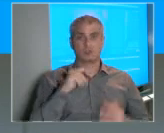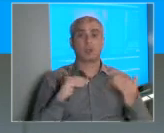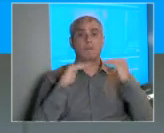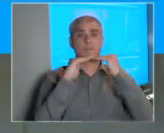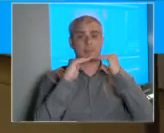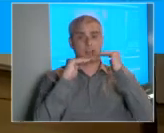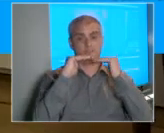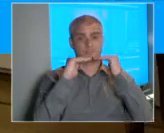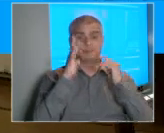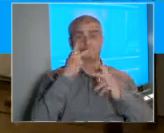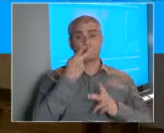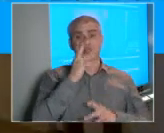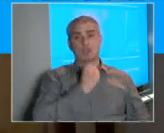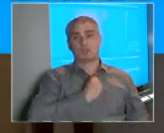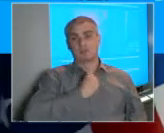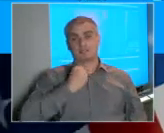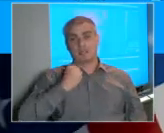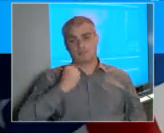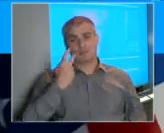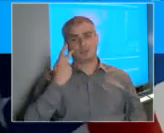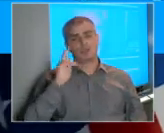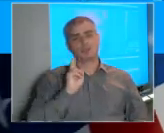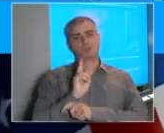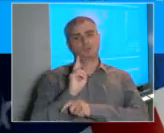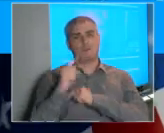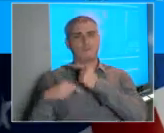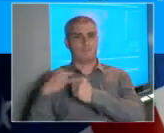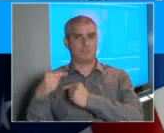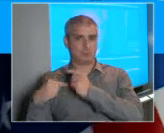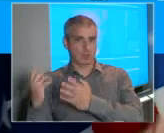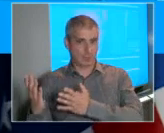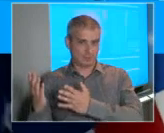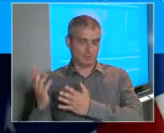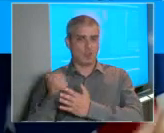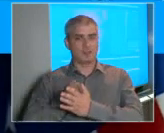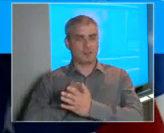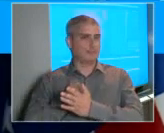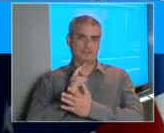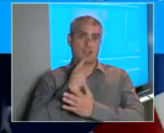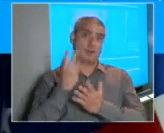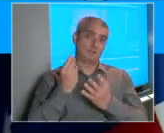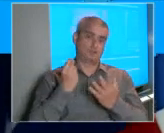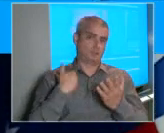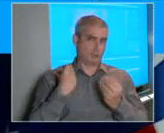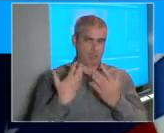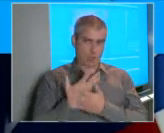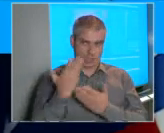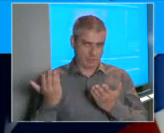בין, ככל שאתה ימני יותר, אז אתה יותר מסורתי או דתי יותר, זה לא משהו שאני